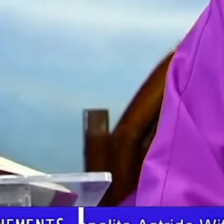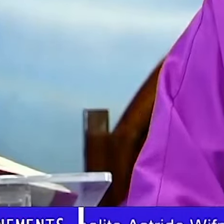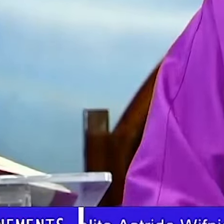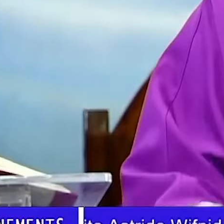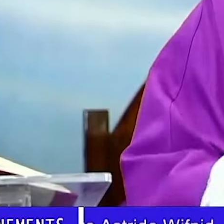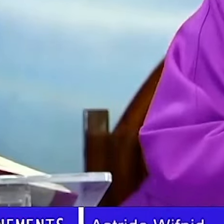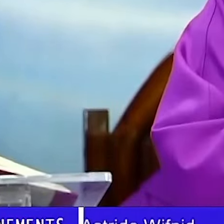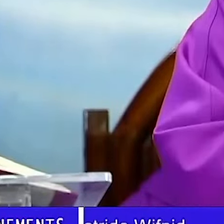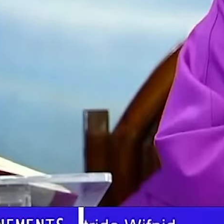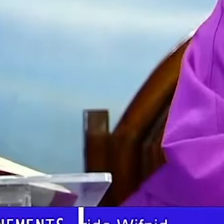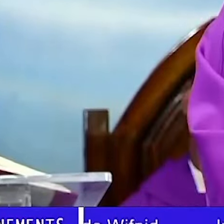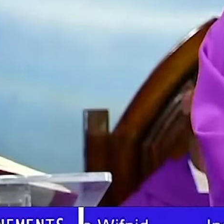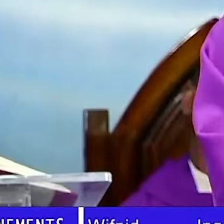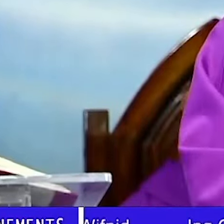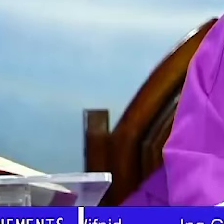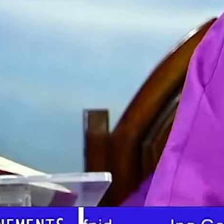monde qui t'a vendu la donne,